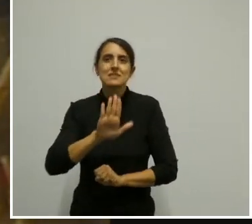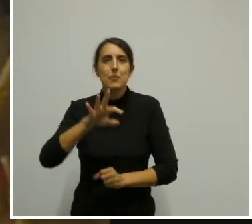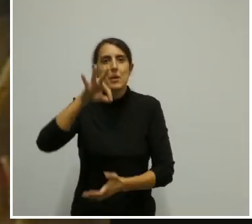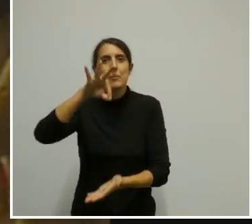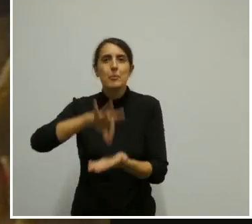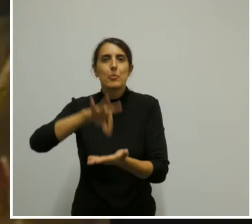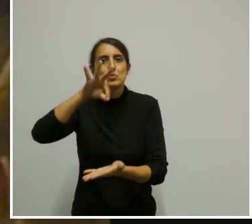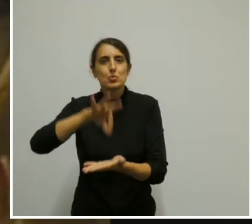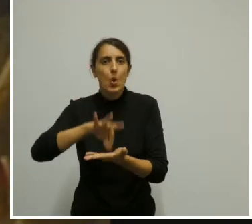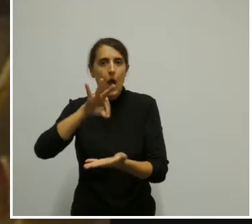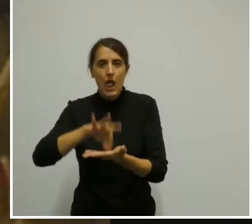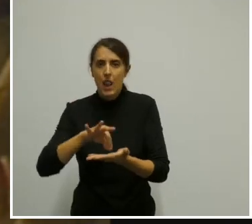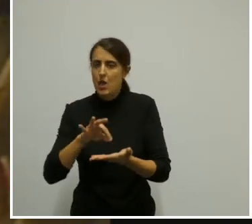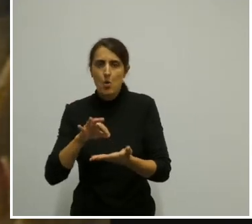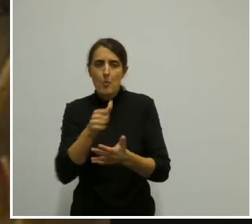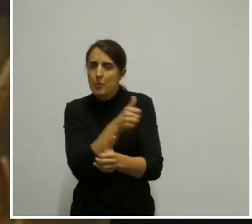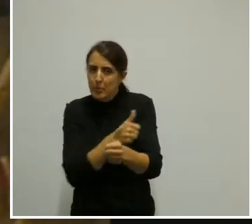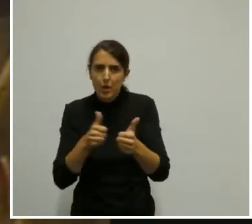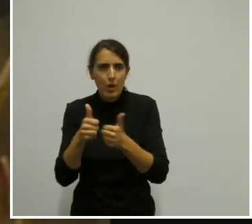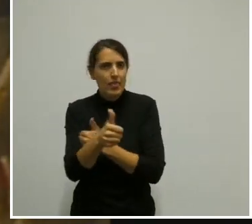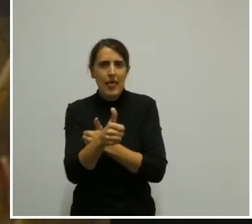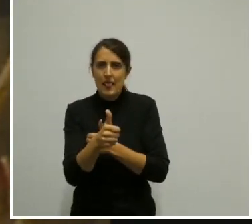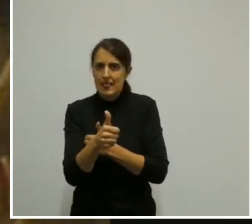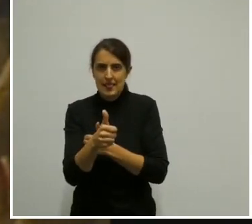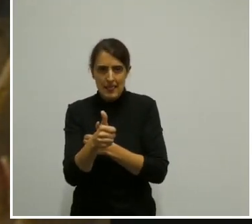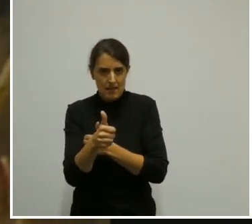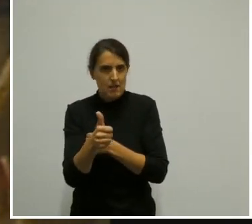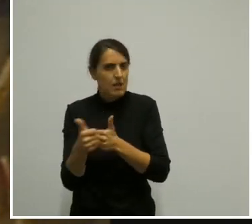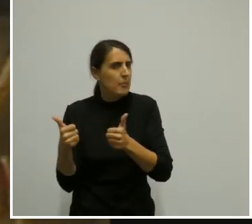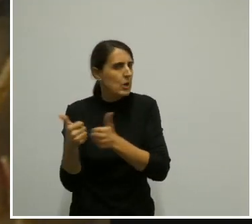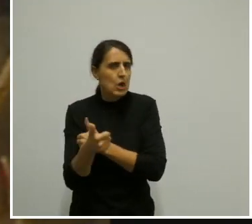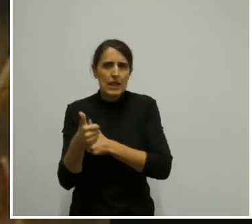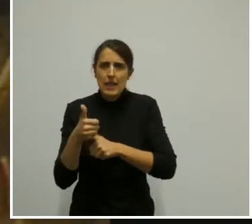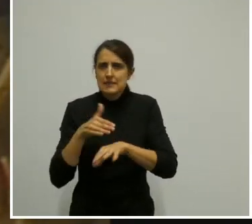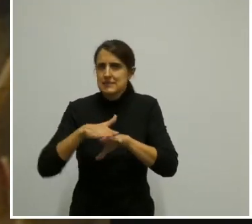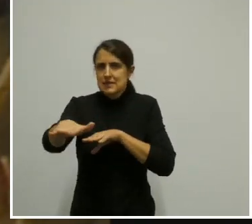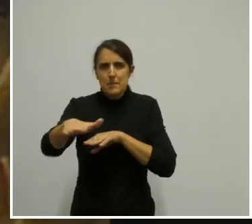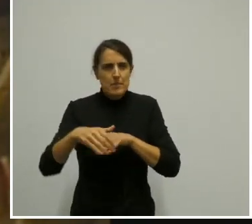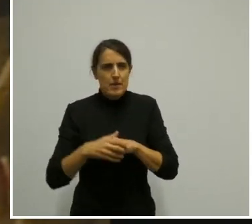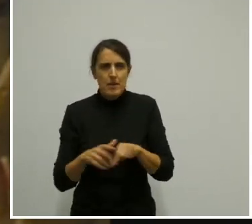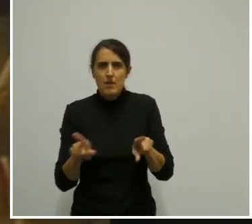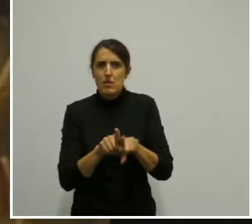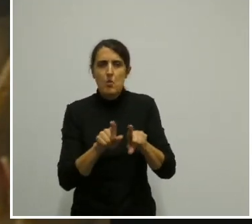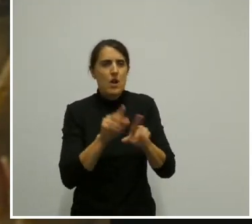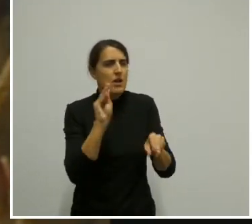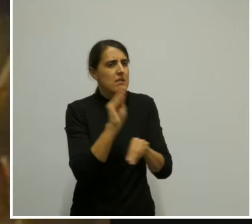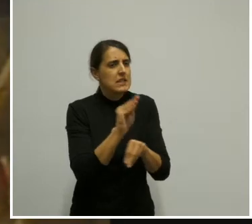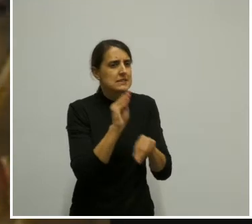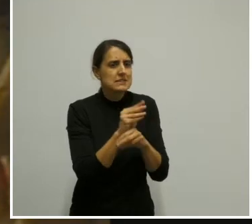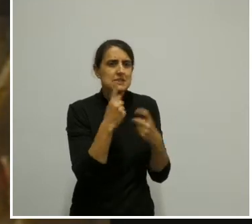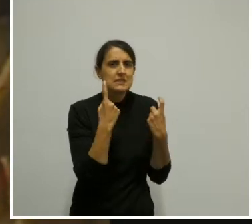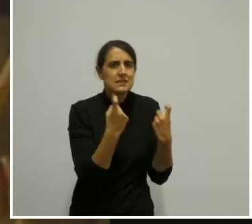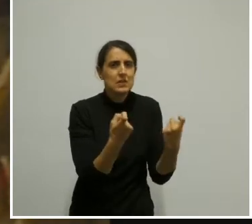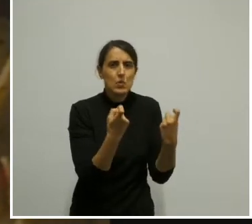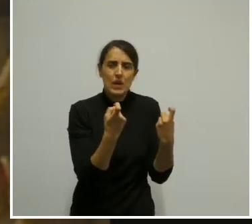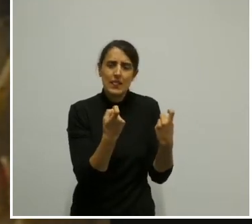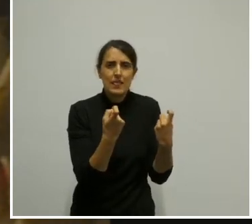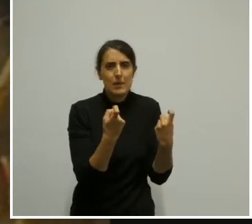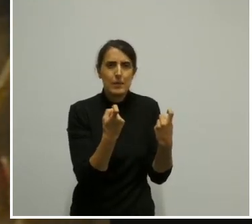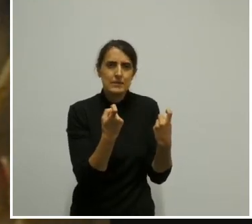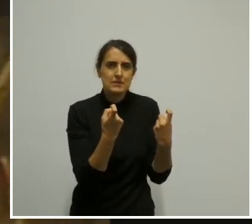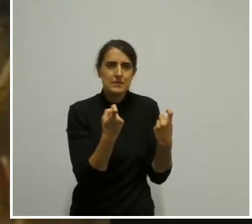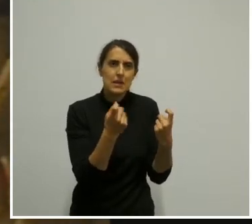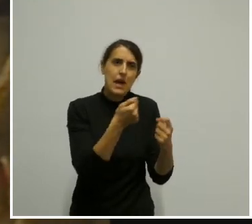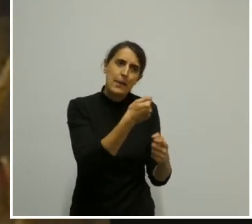prioritat sistemàtica, no? Tan important com necessitats especials, A, B, venjadora, o